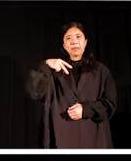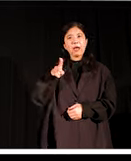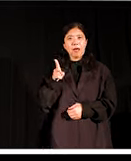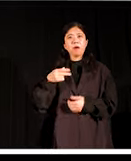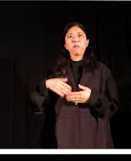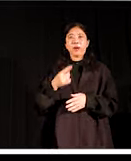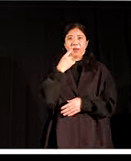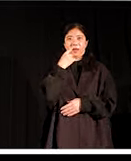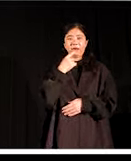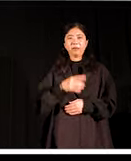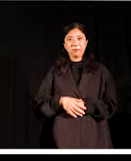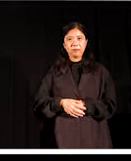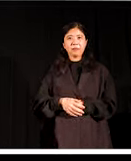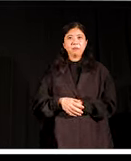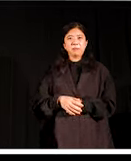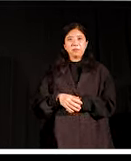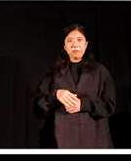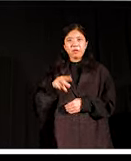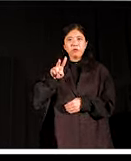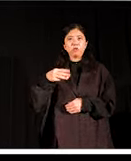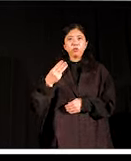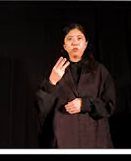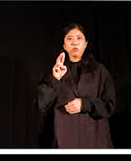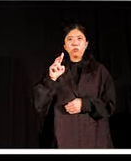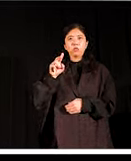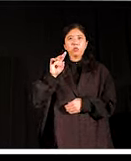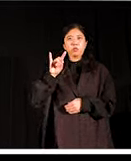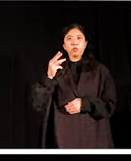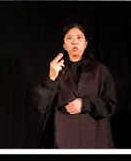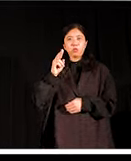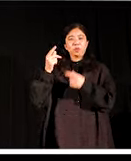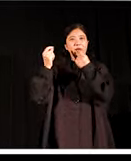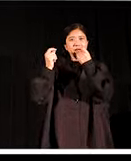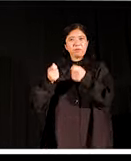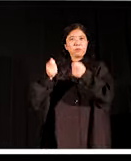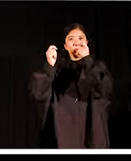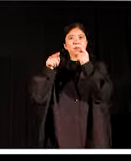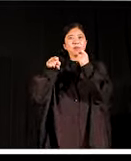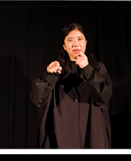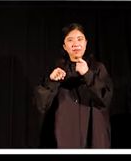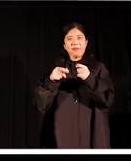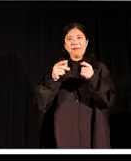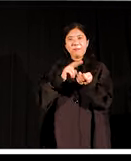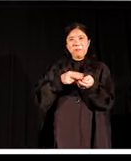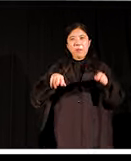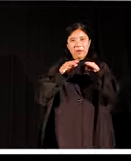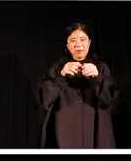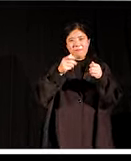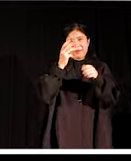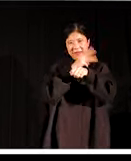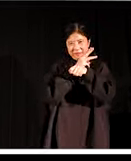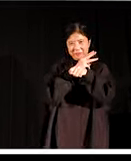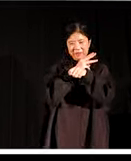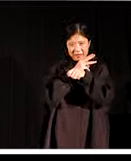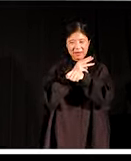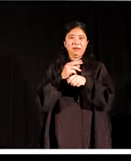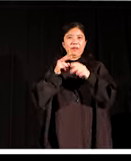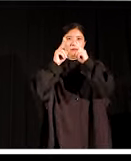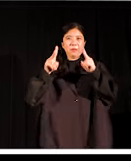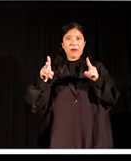であの琉球大学を卒業してま沖縄の県立病院ですねであの研修を終わった後に静岡2年間